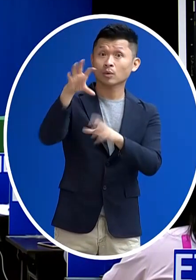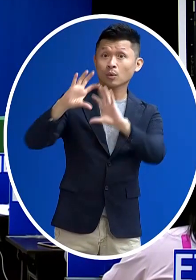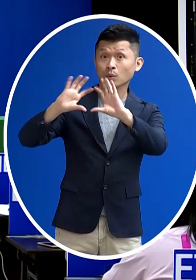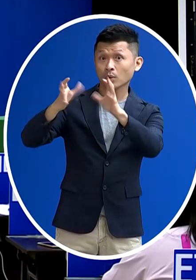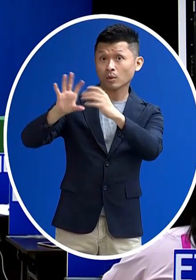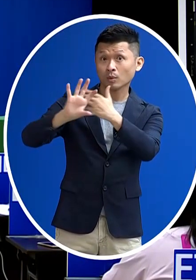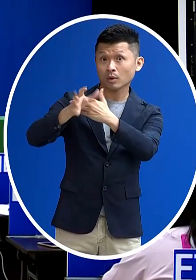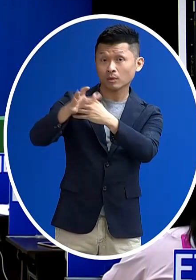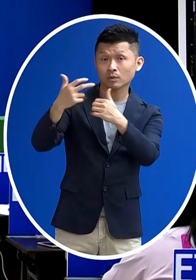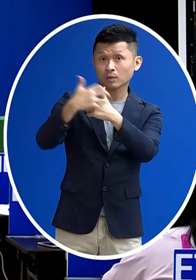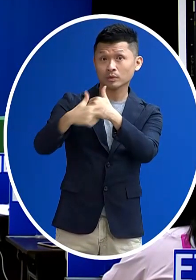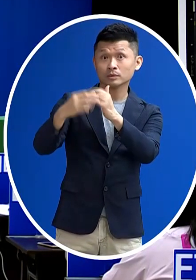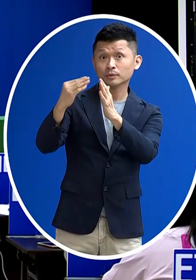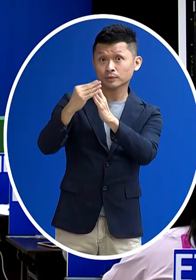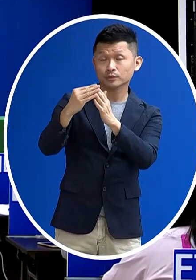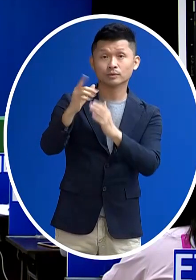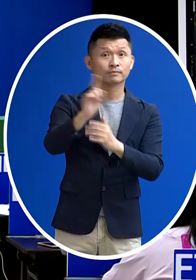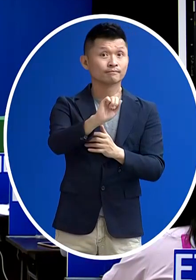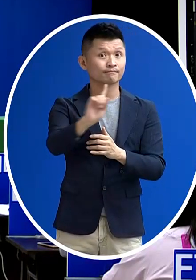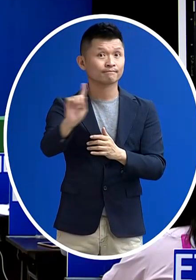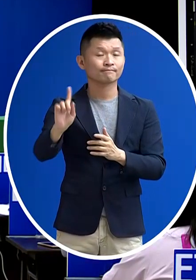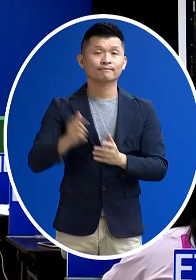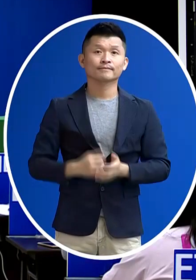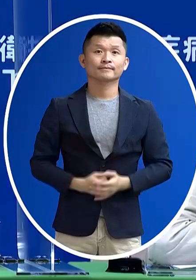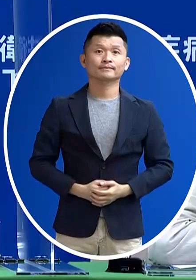是他们卫生局之类的这个部分？